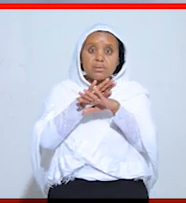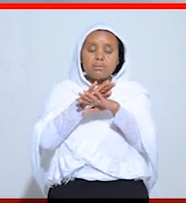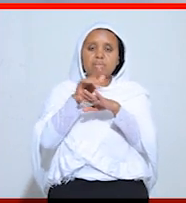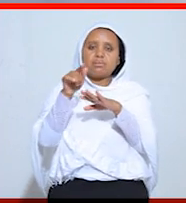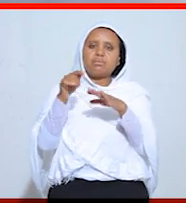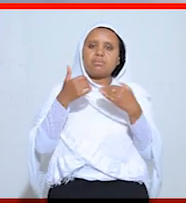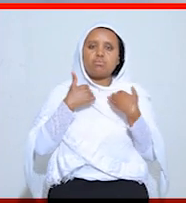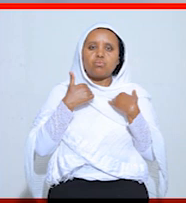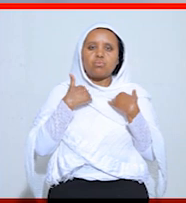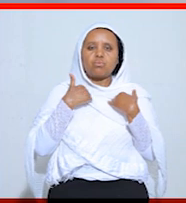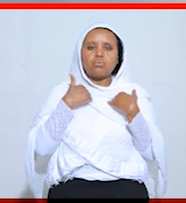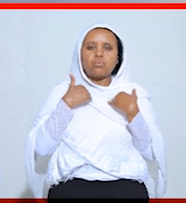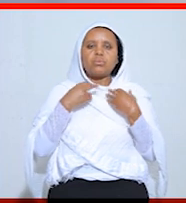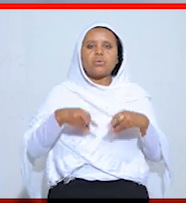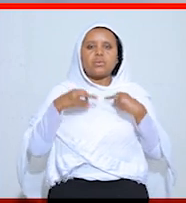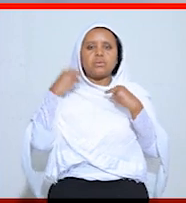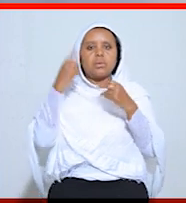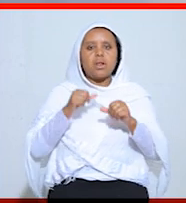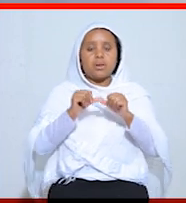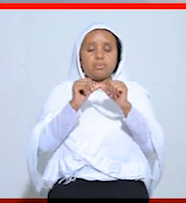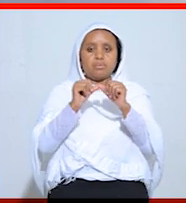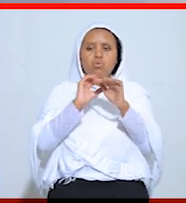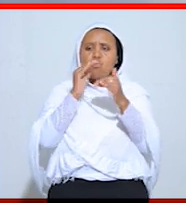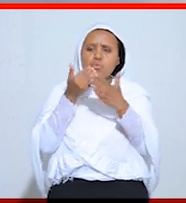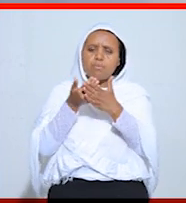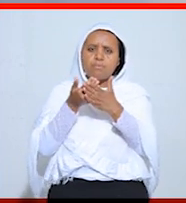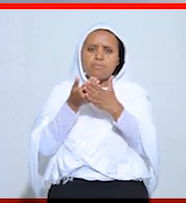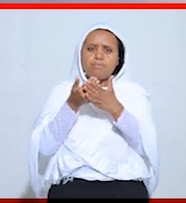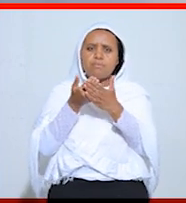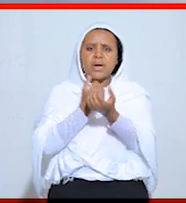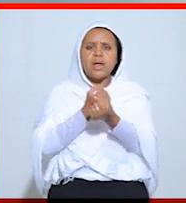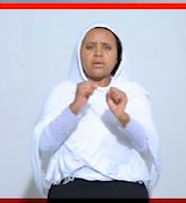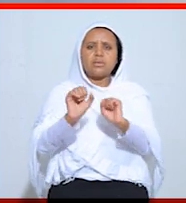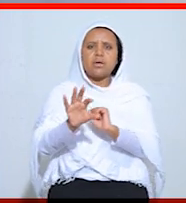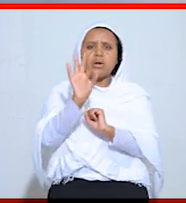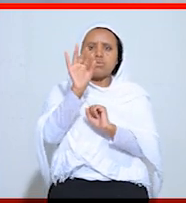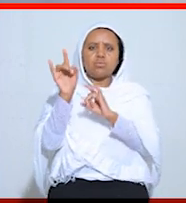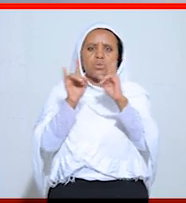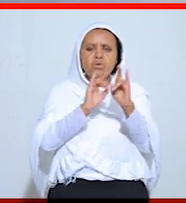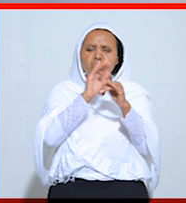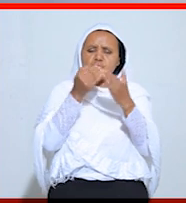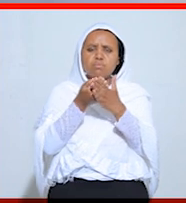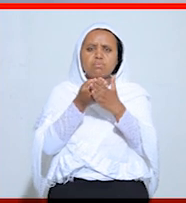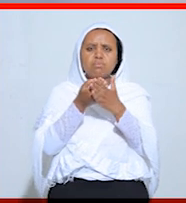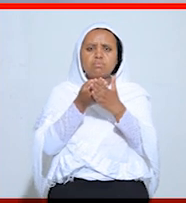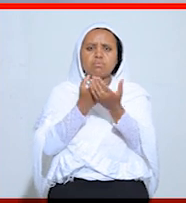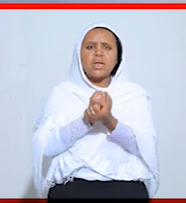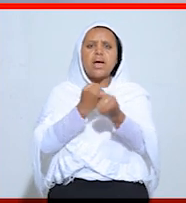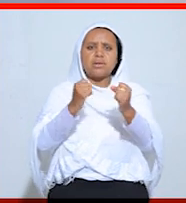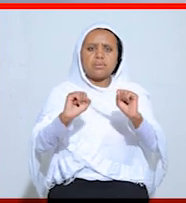ለመላእክት በእንተ እልሃለወሙ ይረሱ ሕይወተ ዘላለም ሁሉ መዳንን ያገኙ ዘንድ